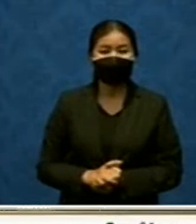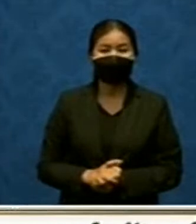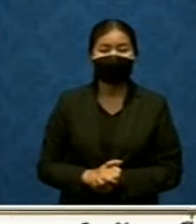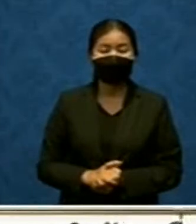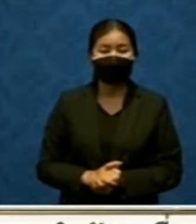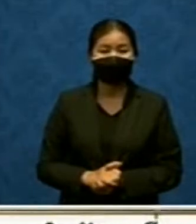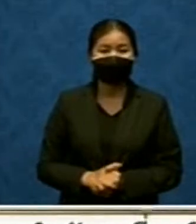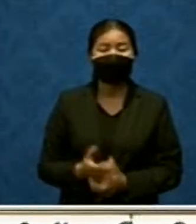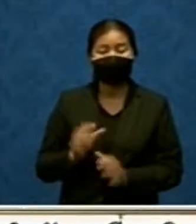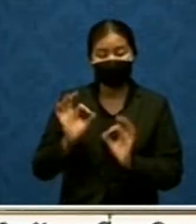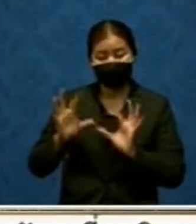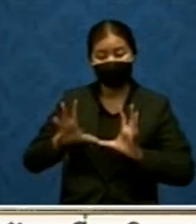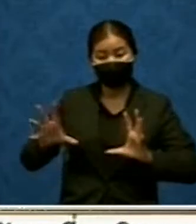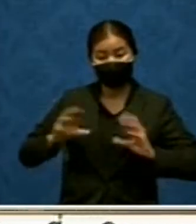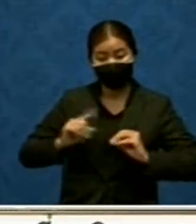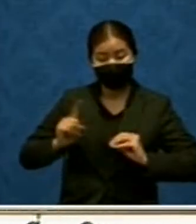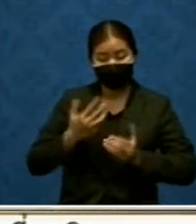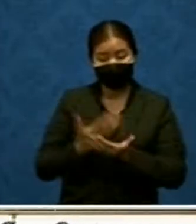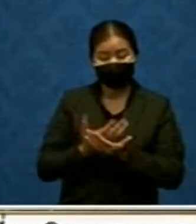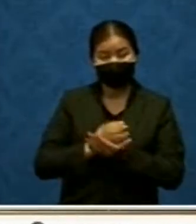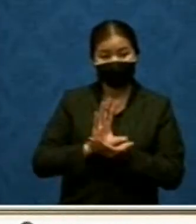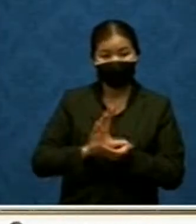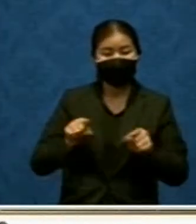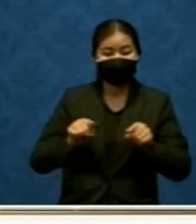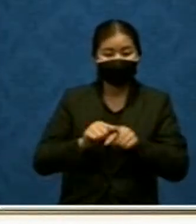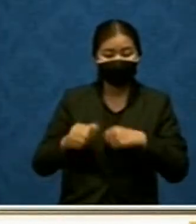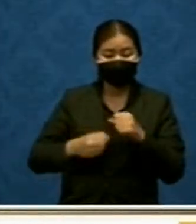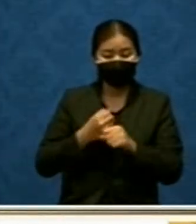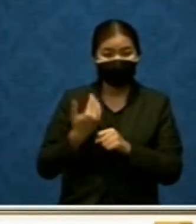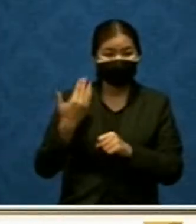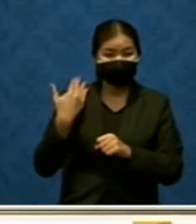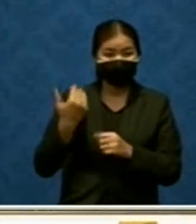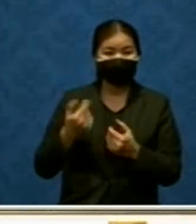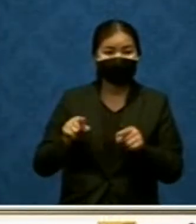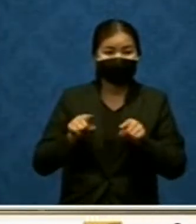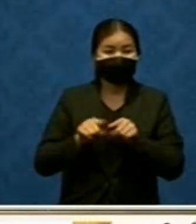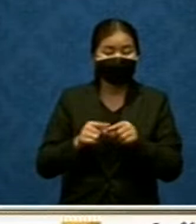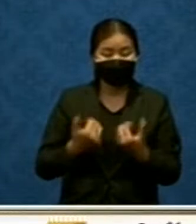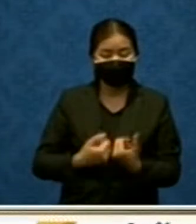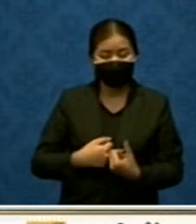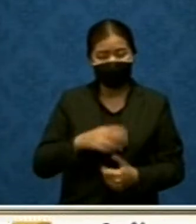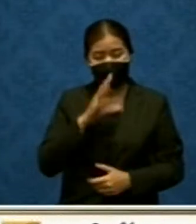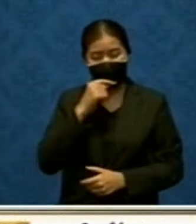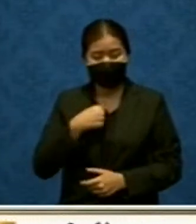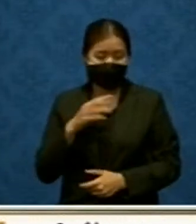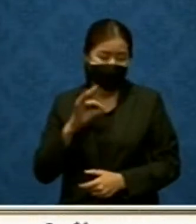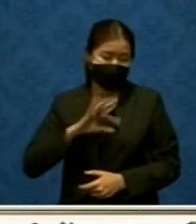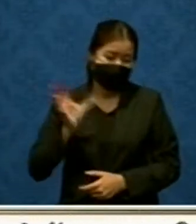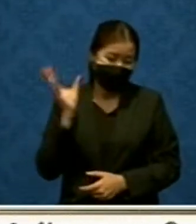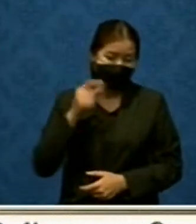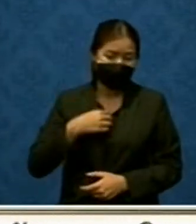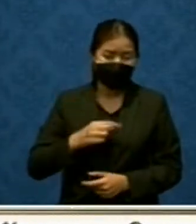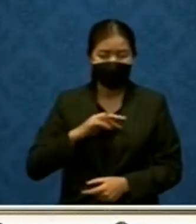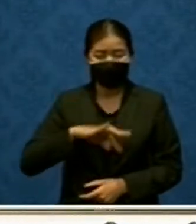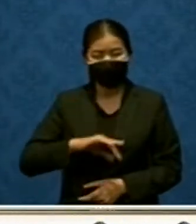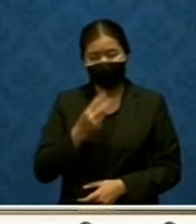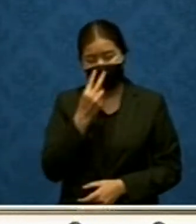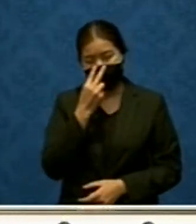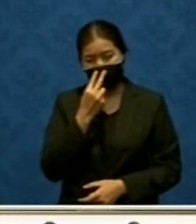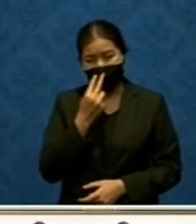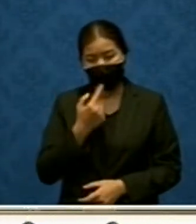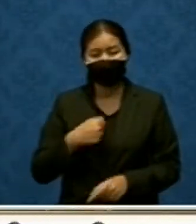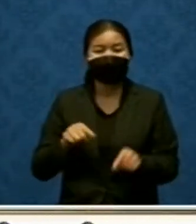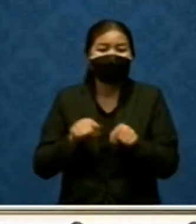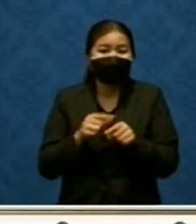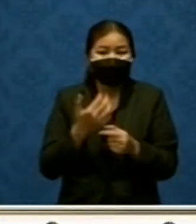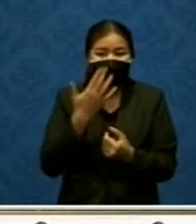ายอมรบ นี้เหมอนปีที่แล้วแค่พูดแค่นี้กนำตจนหลาย threatening forงบปีนี้ทําเหมอนปี